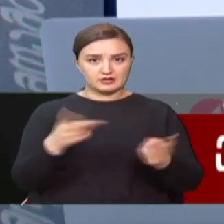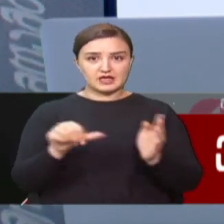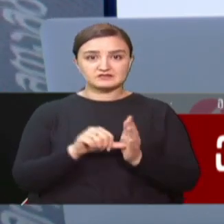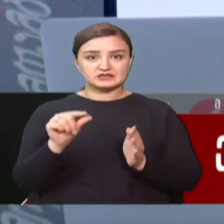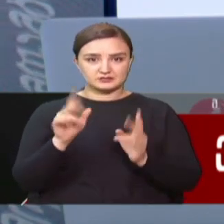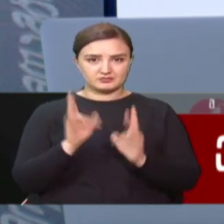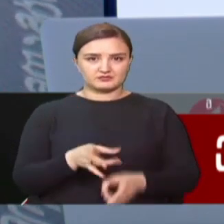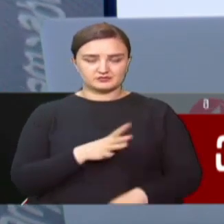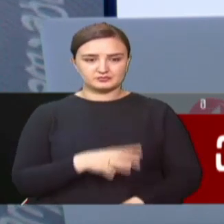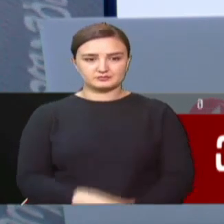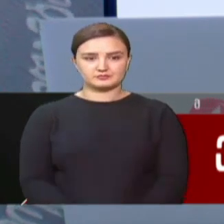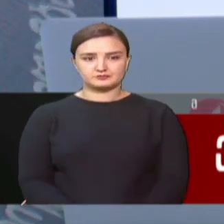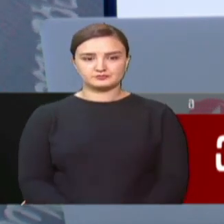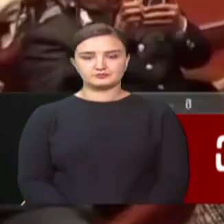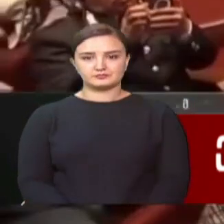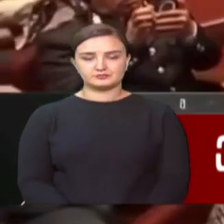eusteperwals mohta.